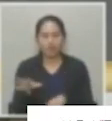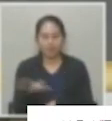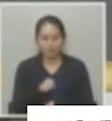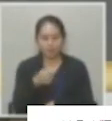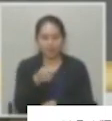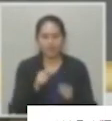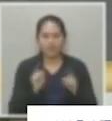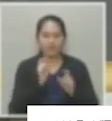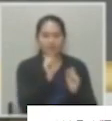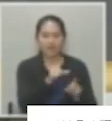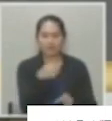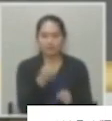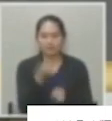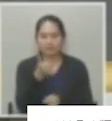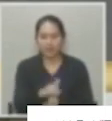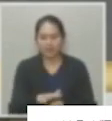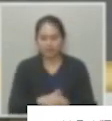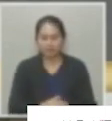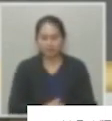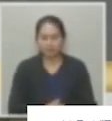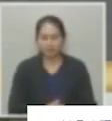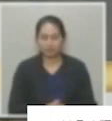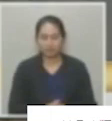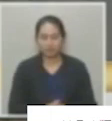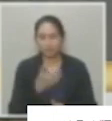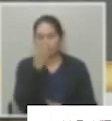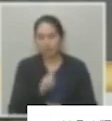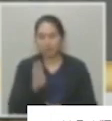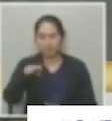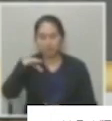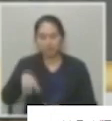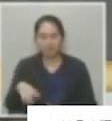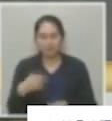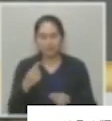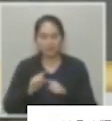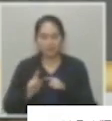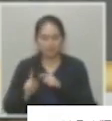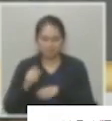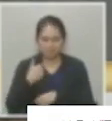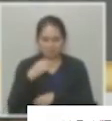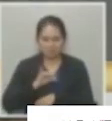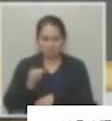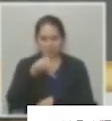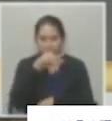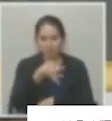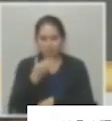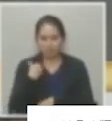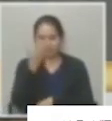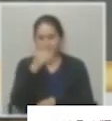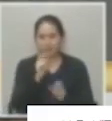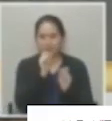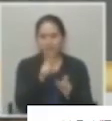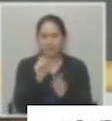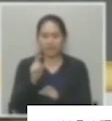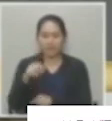ฮะถ้าจ่ายได้ผมว่าองค์กรภาคเอกชนคงฟ้องเริ่มตีพลังงานกันเต็มไปหมดล่ะเพราะเงินนี้จ่ายทุกวันนะเก็บทุก